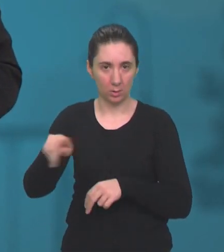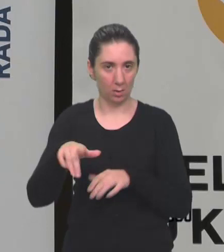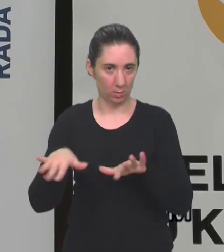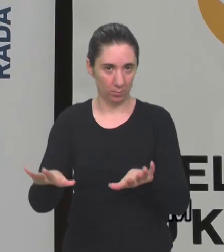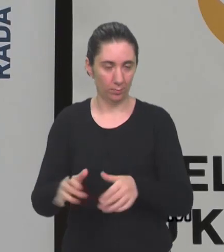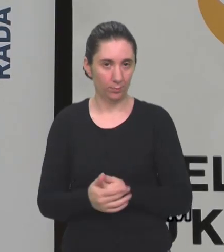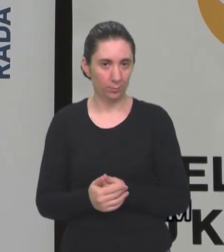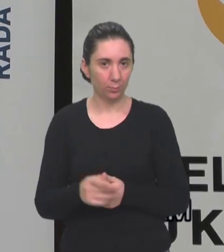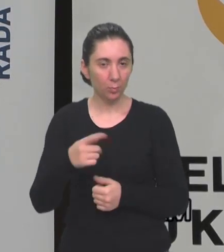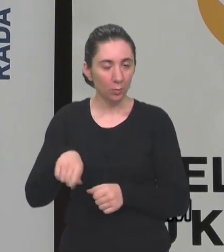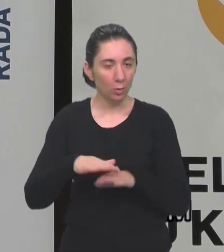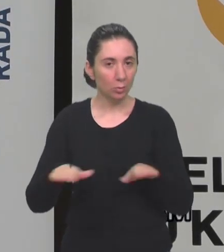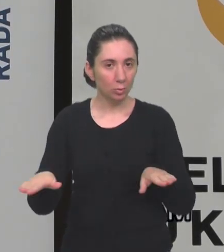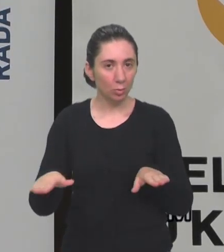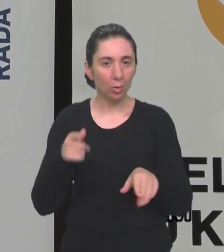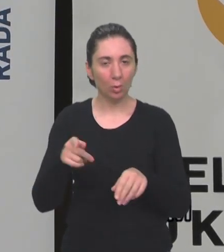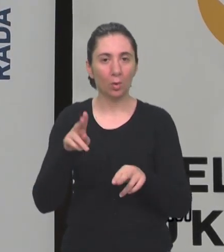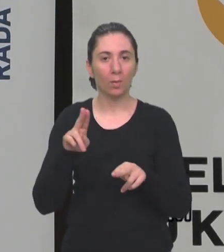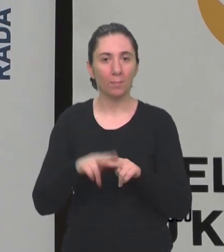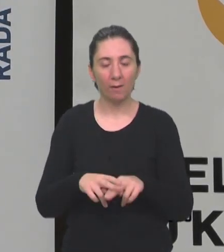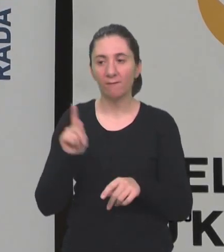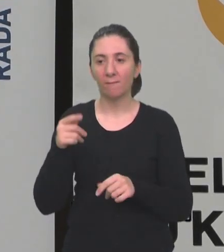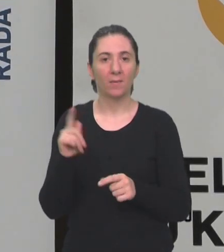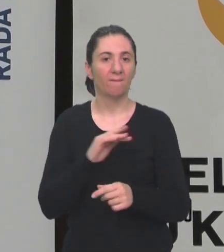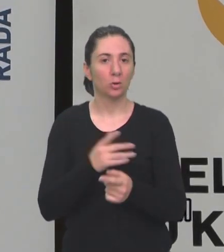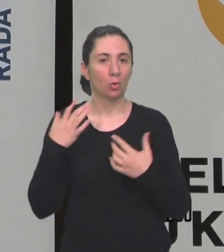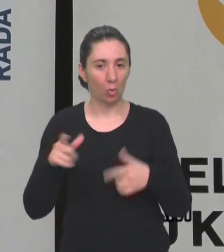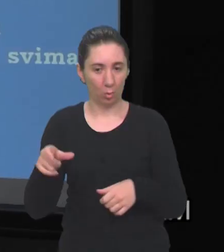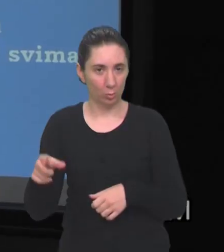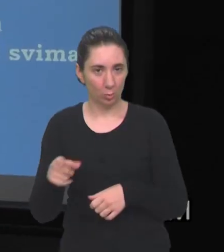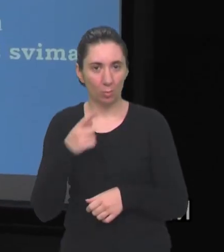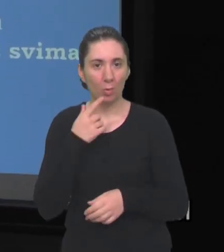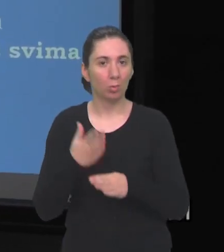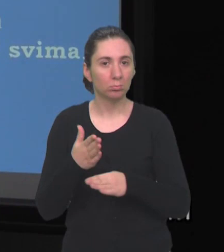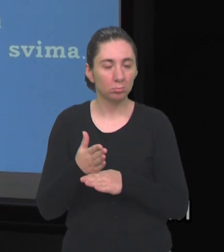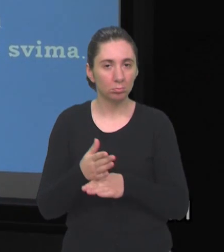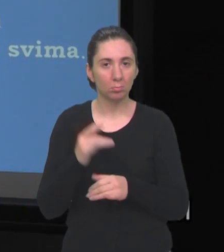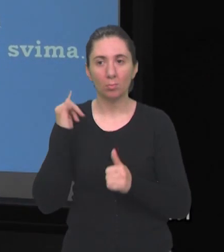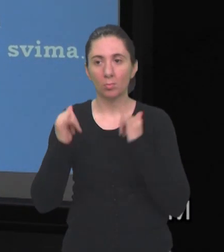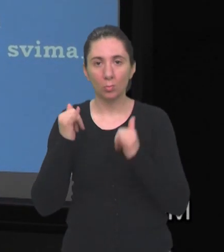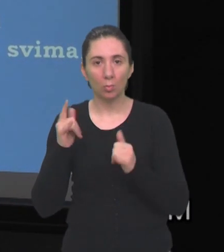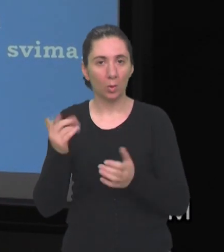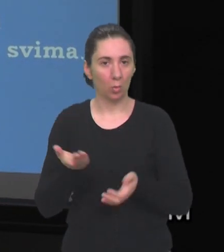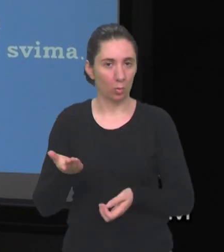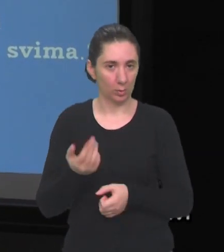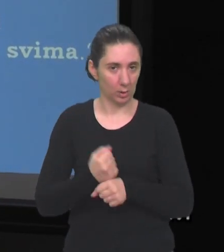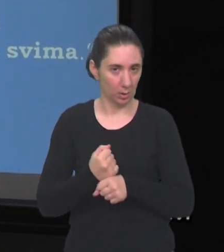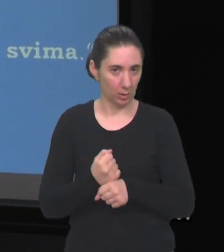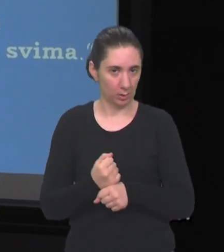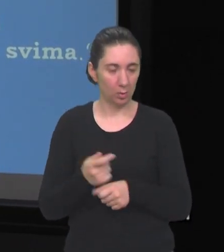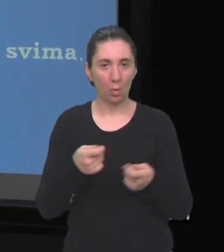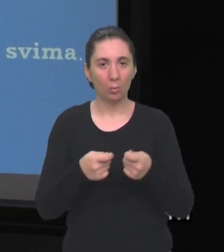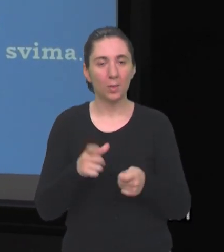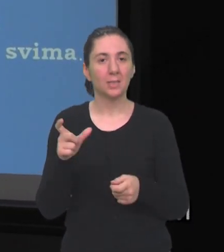građanima. Okrugli stol namijenjen je pravnim i fizičkim osobama koje obavljaju djelatnost u području turizma i ugostiteljstva,